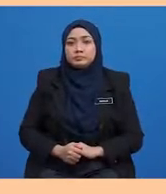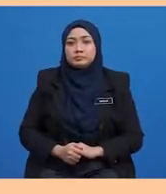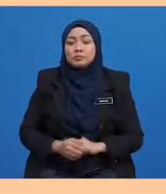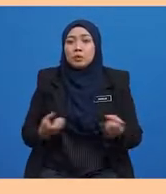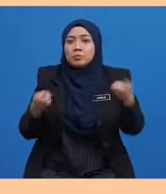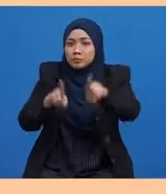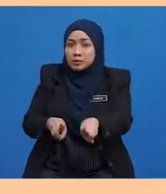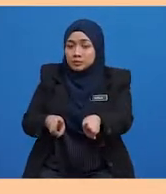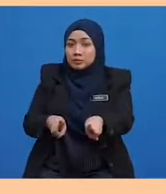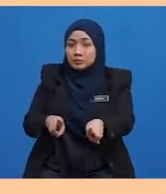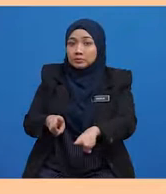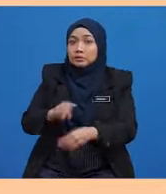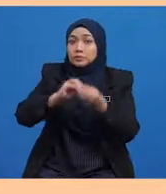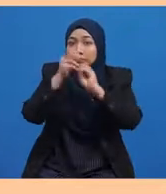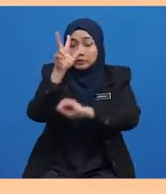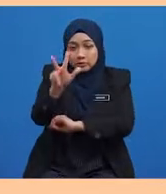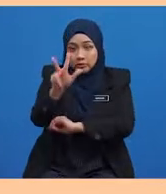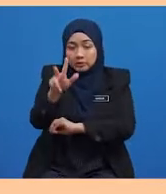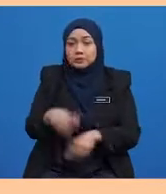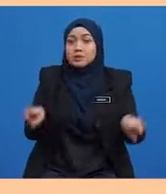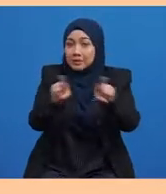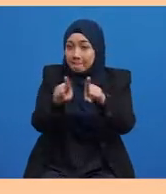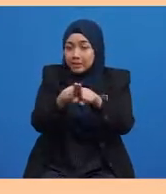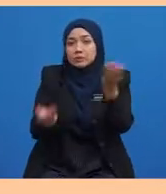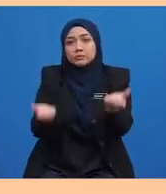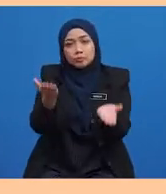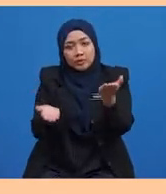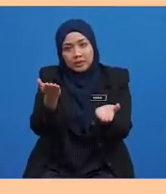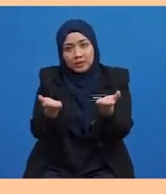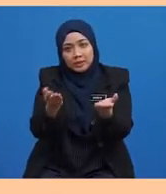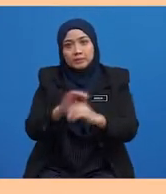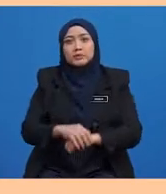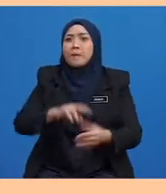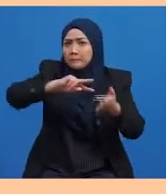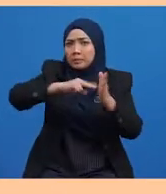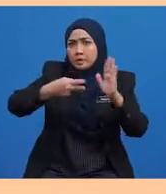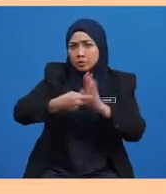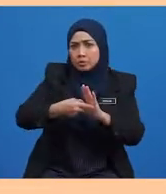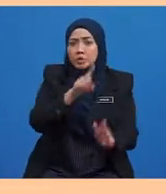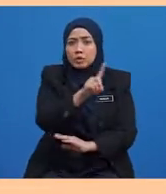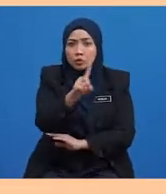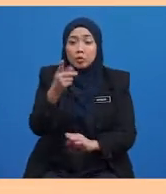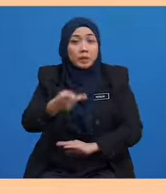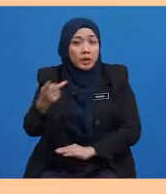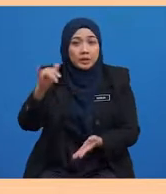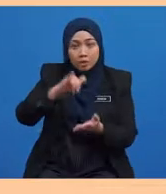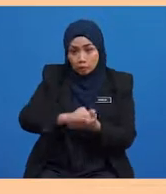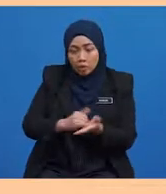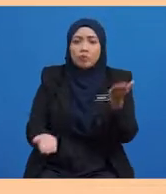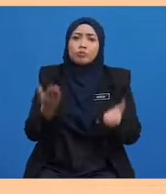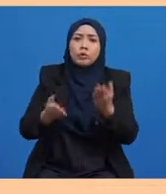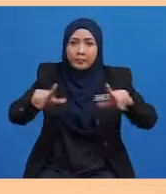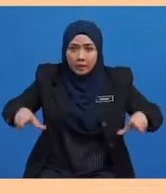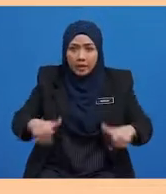Peristiwa ketiga pula adalah sama kemungkinan. Sama kemungkinan ialah sesuatu perkara itu